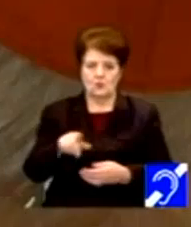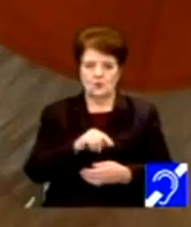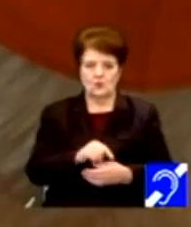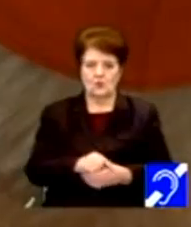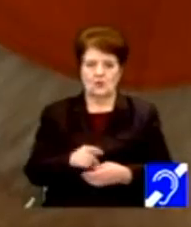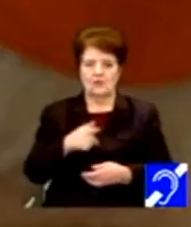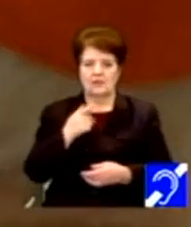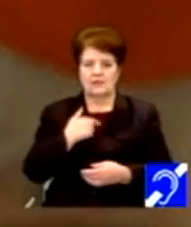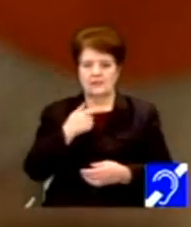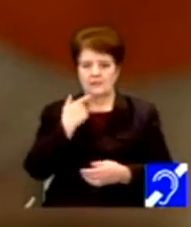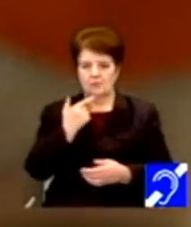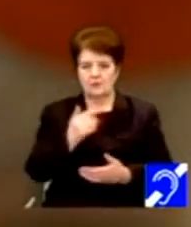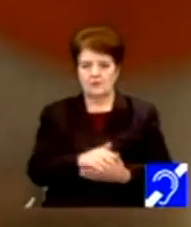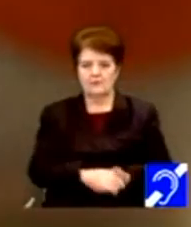occhi.